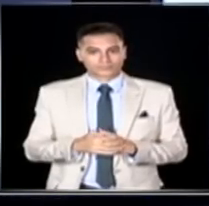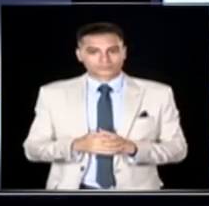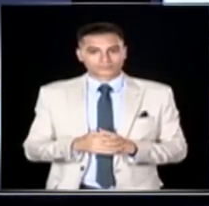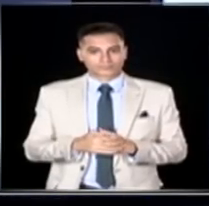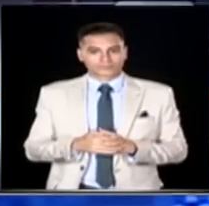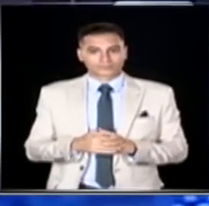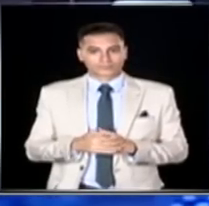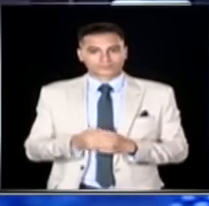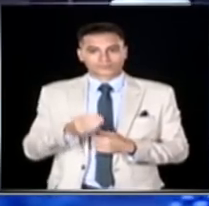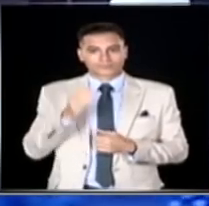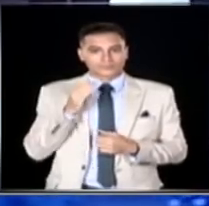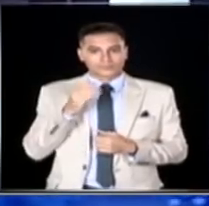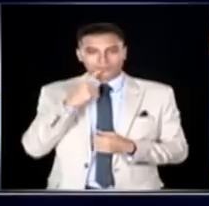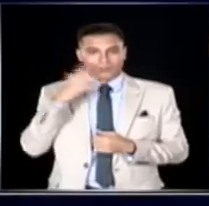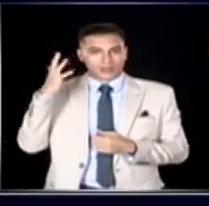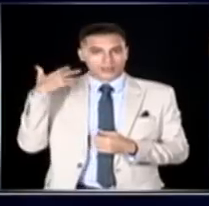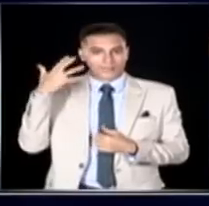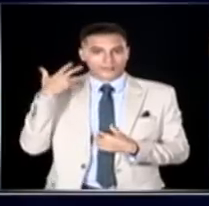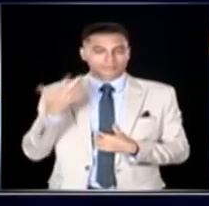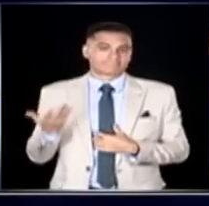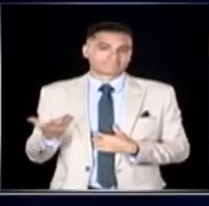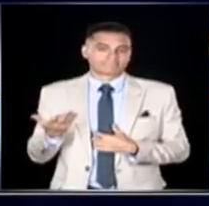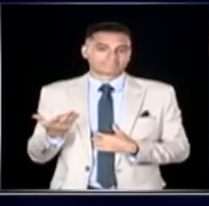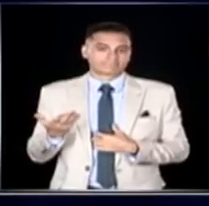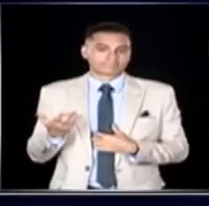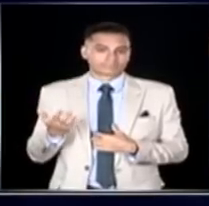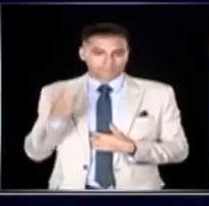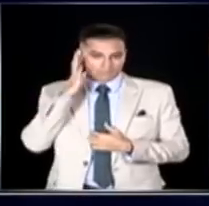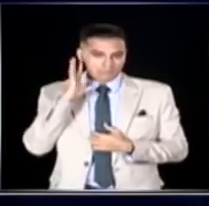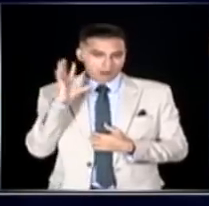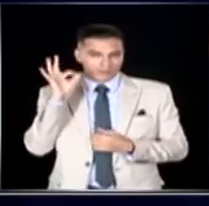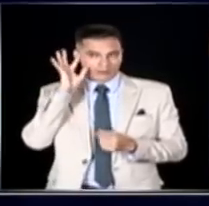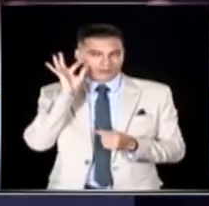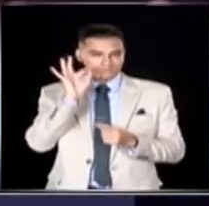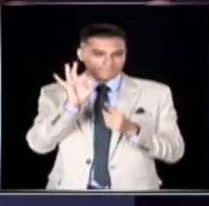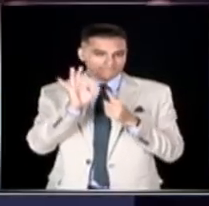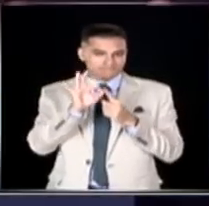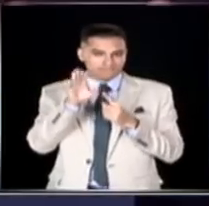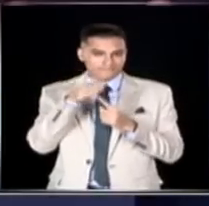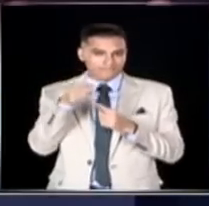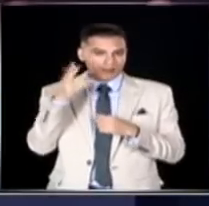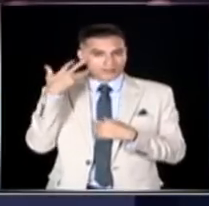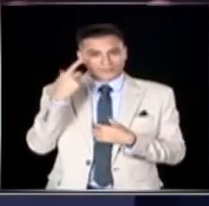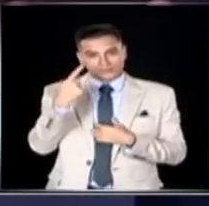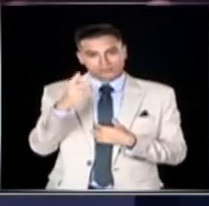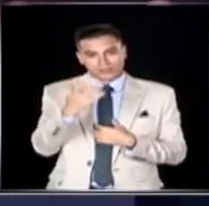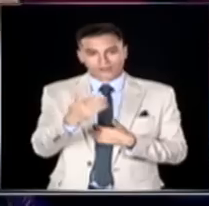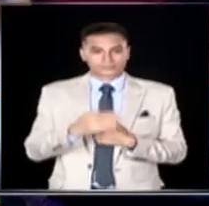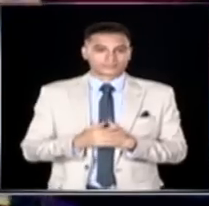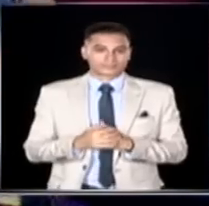أمجد إجابتك؟ ليبيا. ليبيا بالكومن سنس، ليبيا إجابة صحيحة.